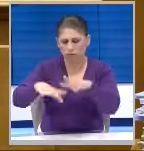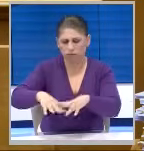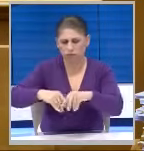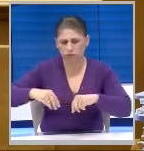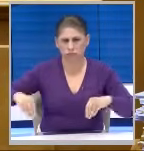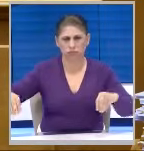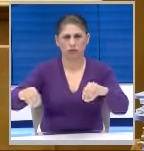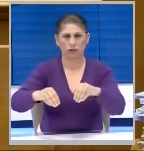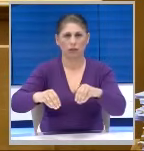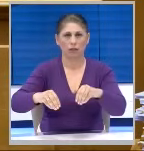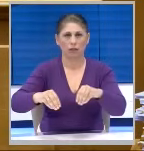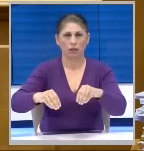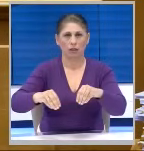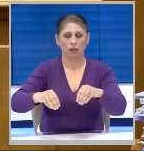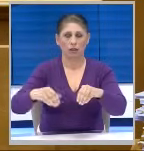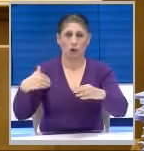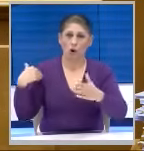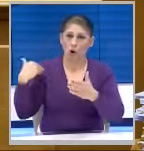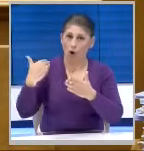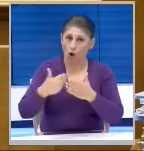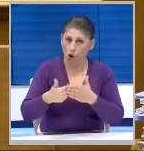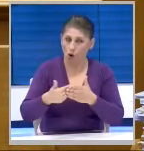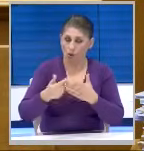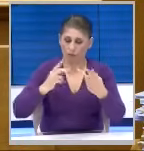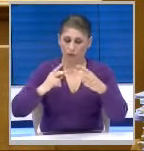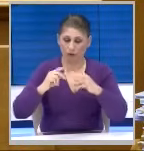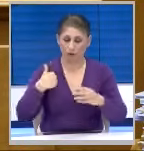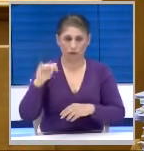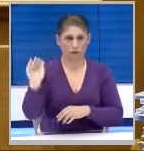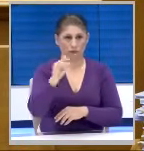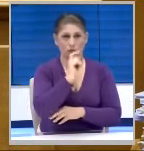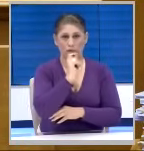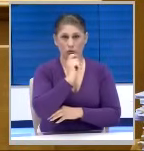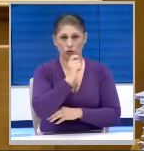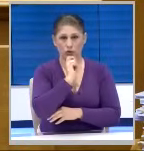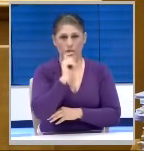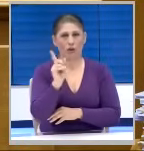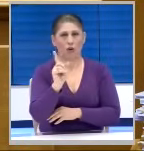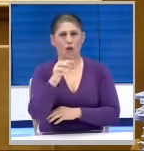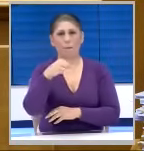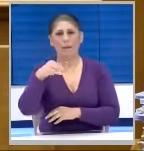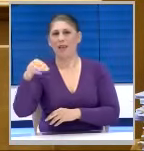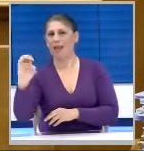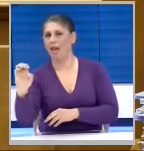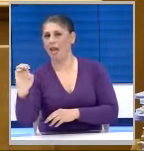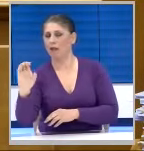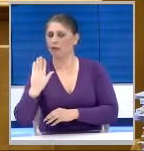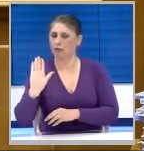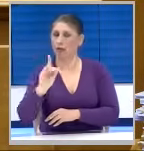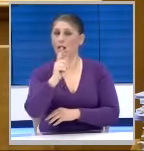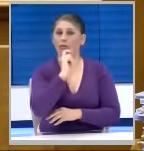όλοι στιχομυθία και τώρα καλώ τους δημοσιογράφους τους δημοσιογράφους όχι τα μέσα ενημέρωσης